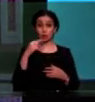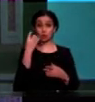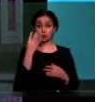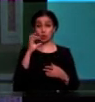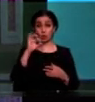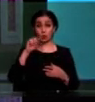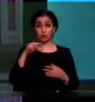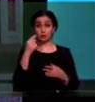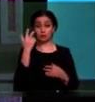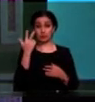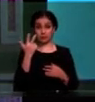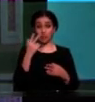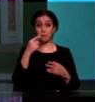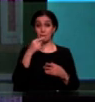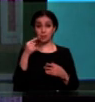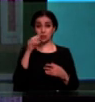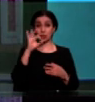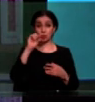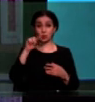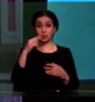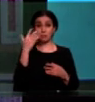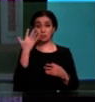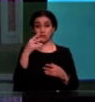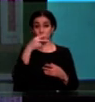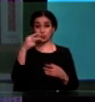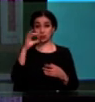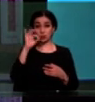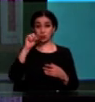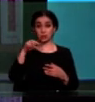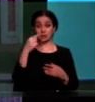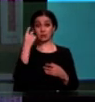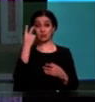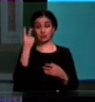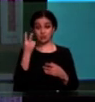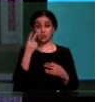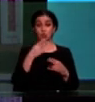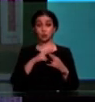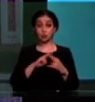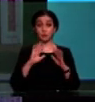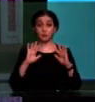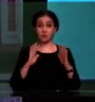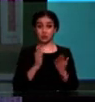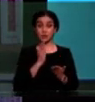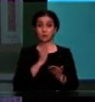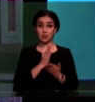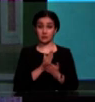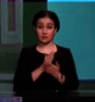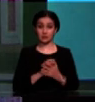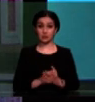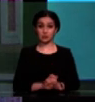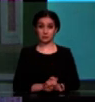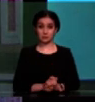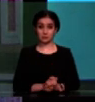плюс 0,3 минус 0,5 равно 0,2 вероятность произведения.